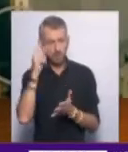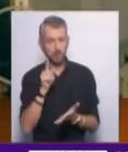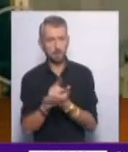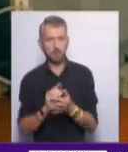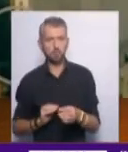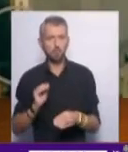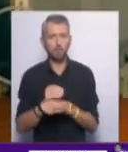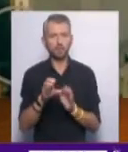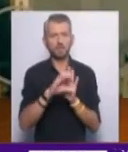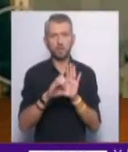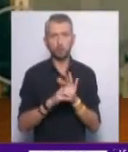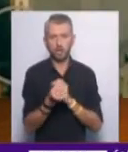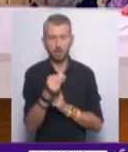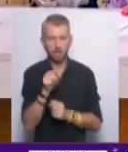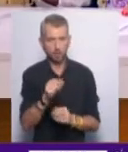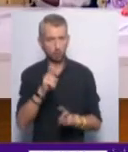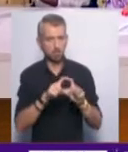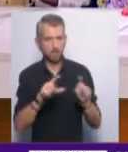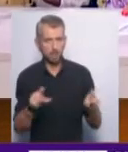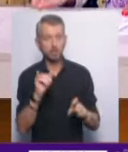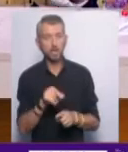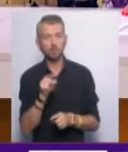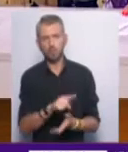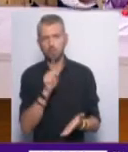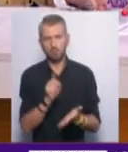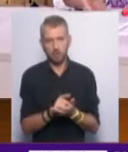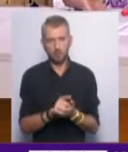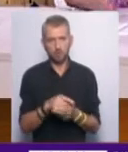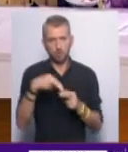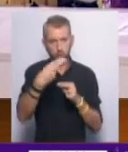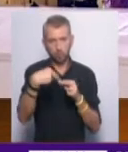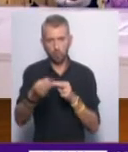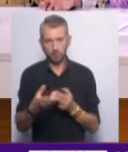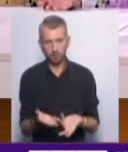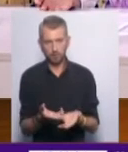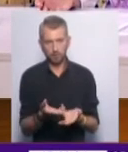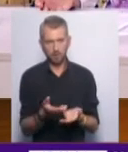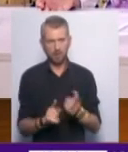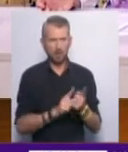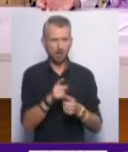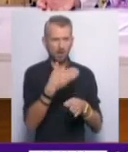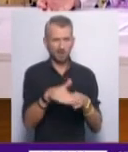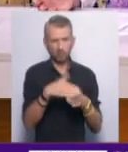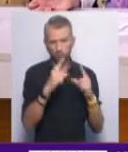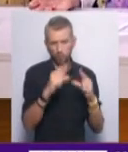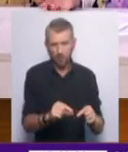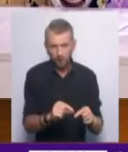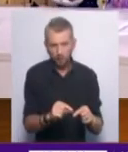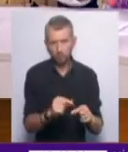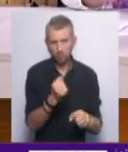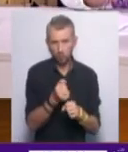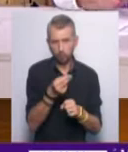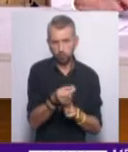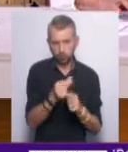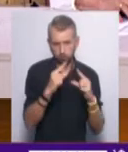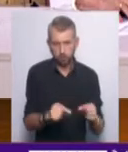там статутний капітал цього підприємства, і воно має розраховуватися, реструктуризацію може зроблять. Боргів.